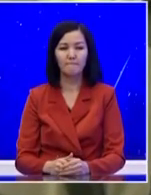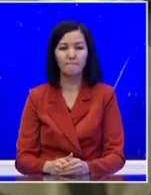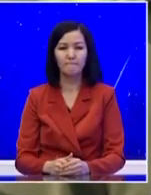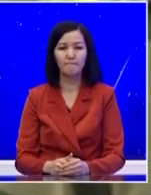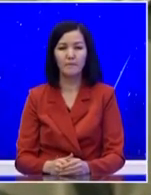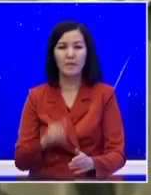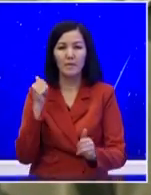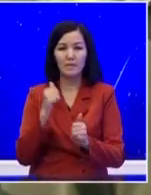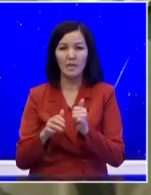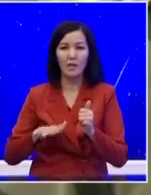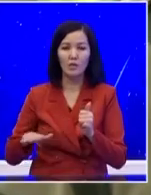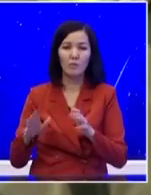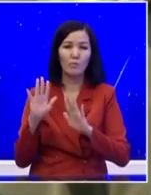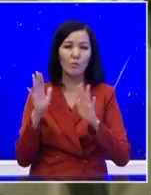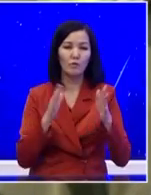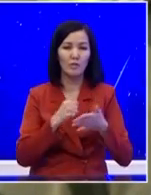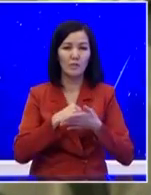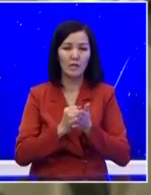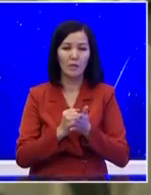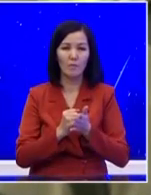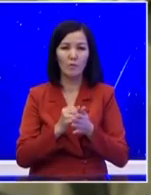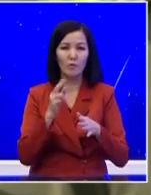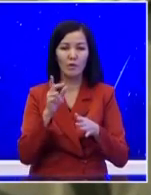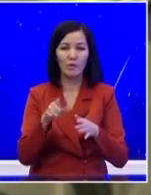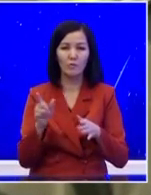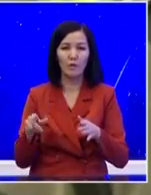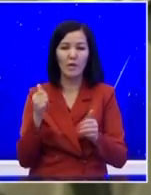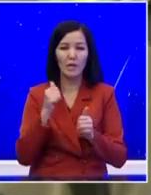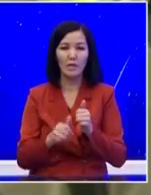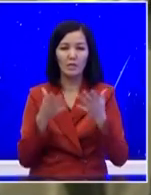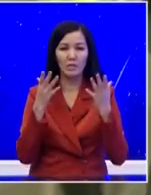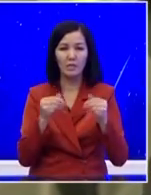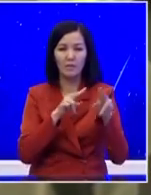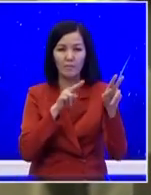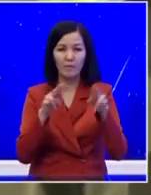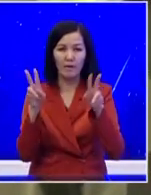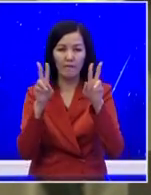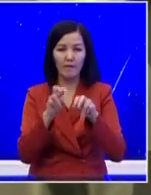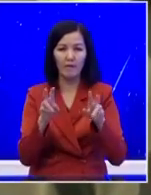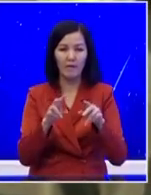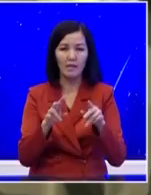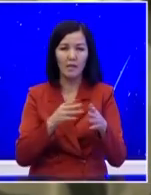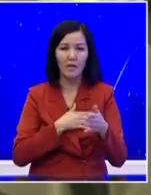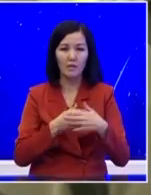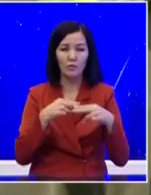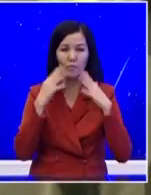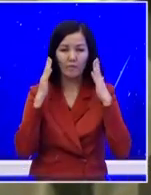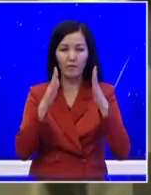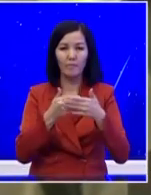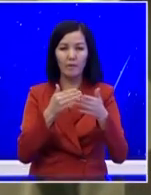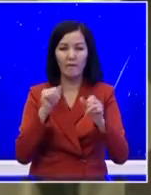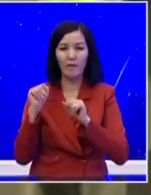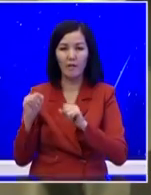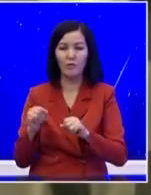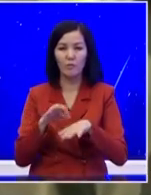За каждым участком у нас есть закрепленные сотрудники, которые проводят ежедневное патрулирование. Особый упор мы делаем на профилактику, в связи с